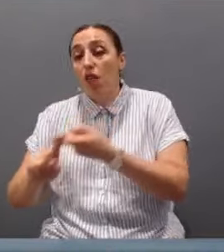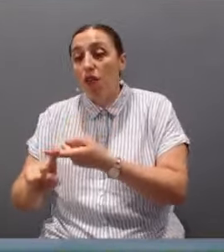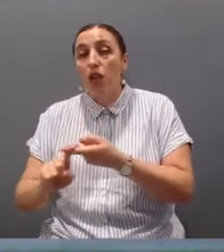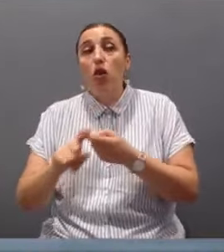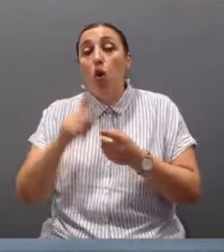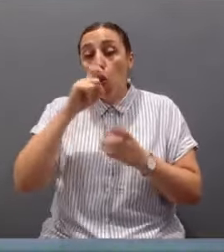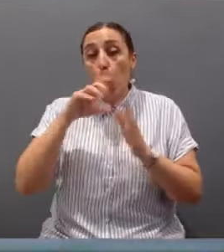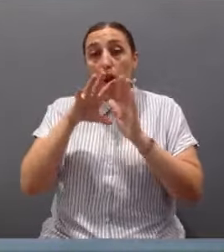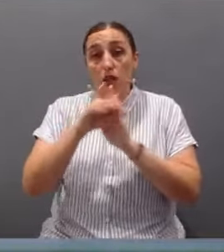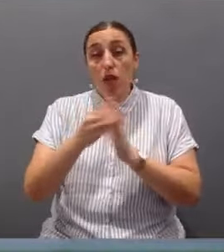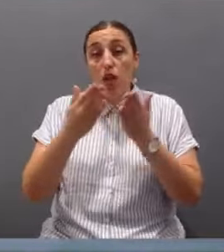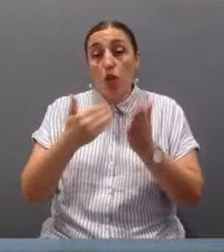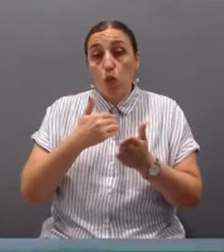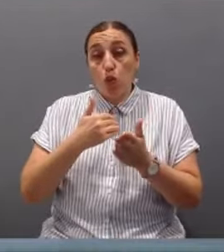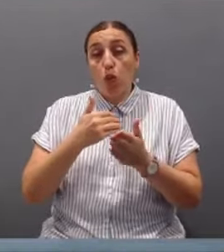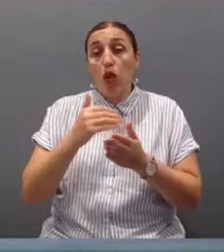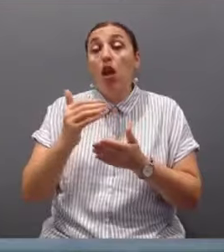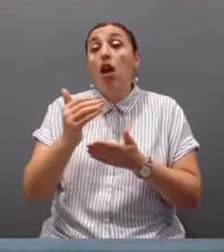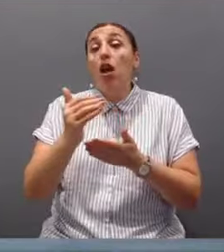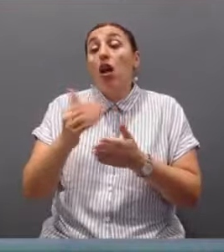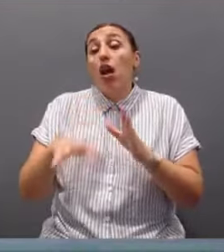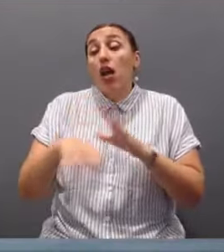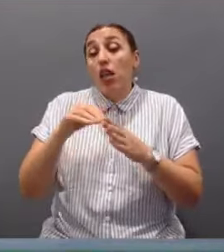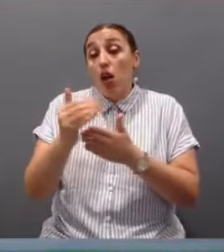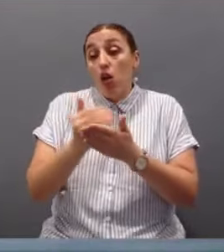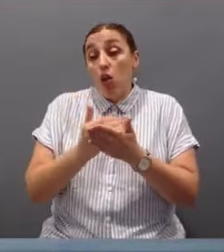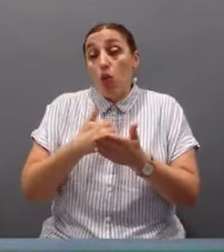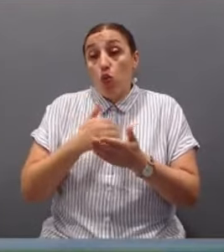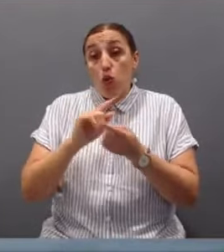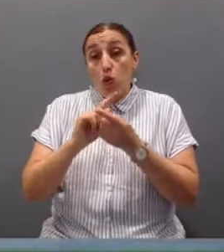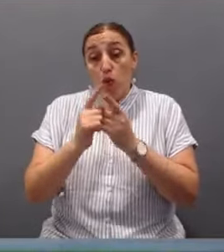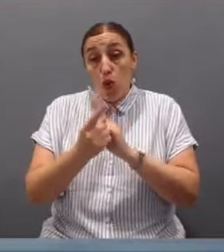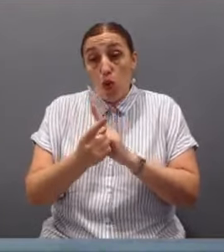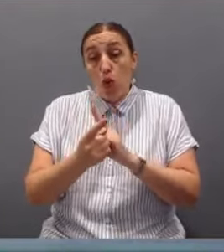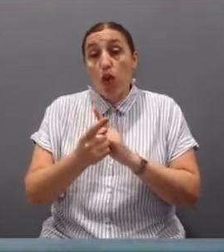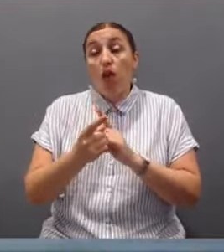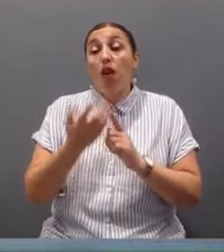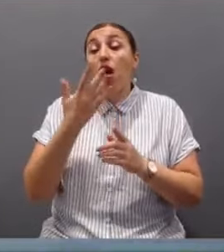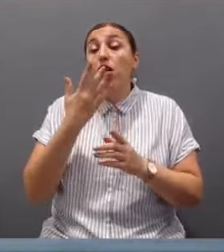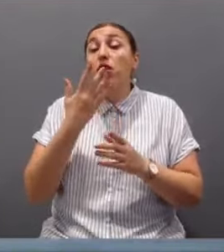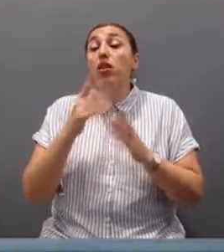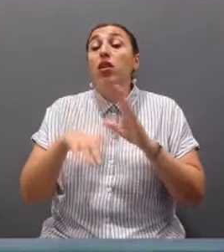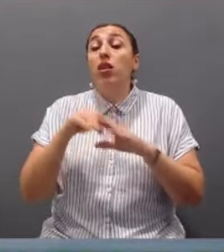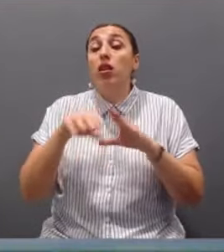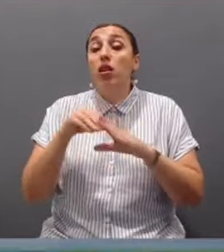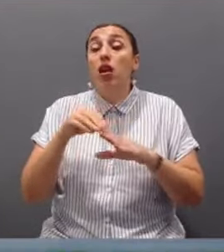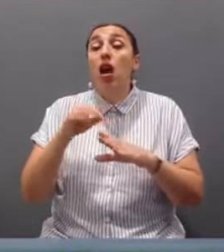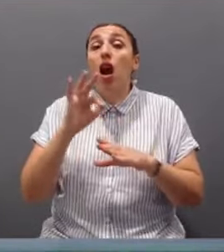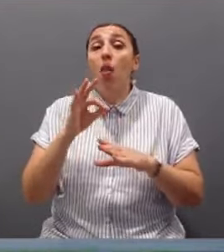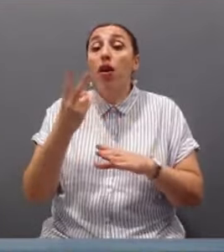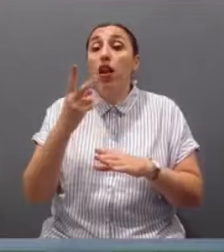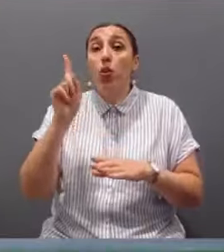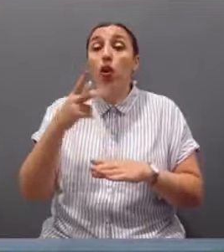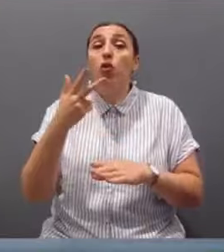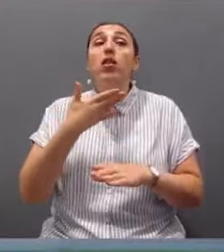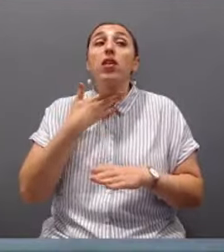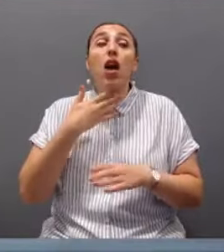Օրինակ Հունաստանում, եթե ուզում ես փոխես ընտրական օրենսգիրքը եւ դա գործի առաջիկա խորհրդարանական ընտրությունների համար, 2/3 է պետք դրան։